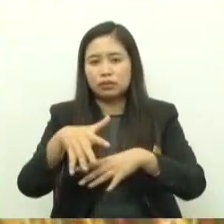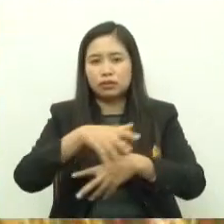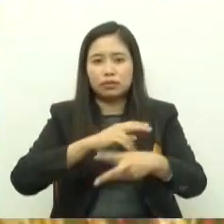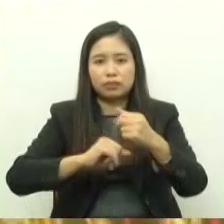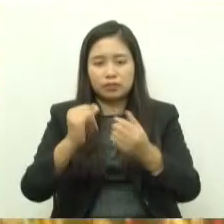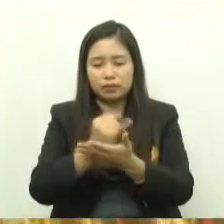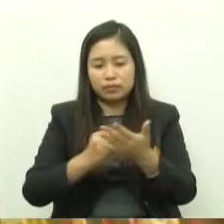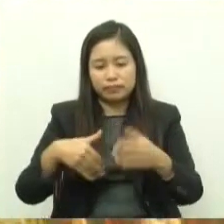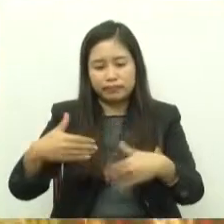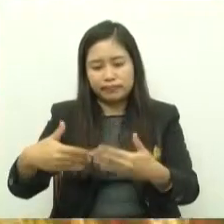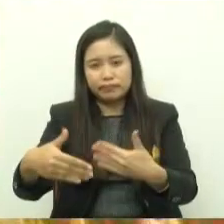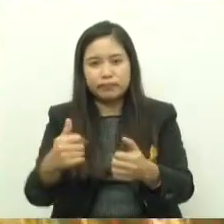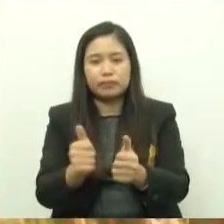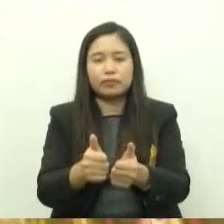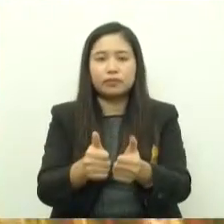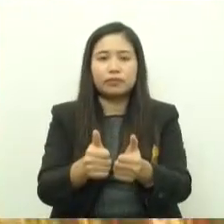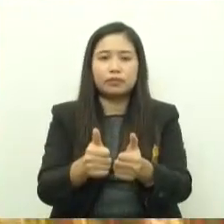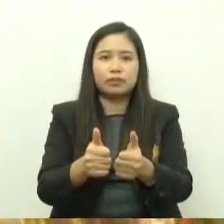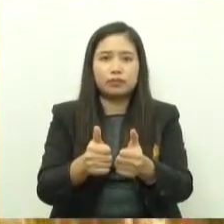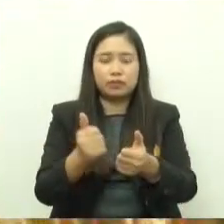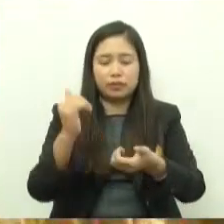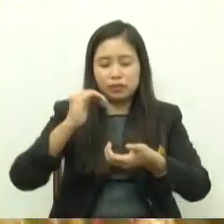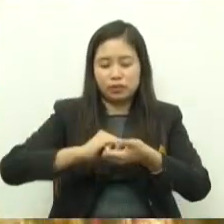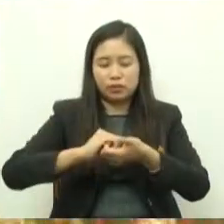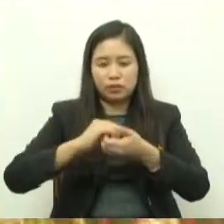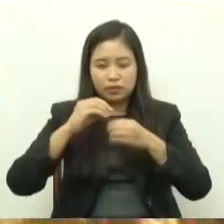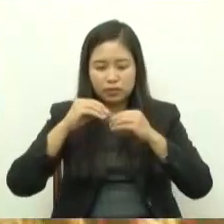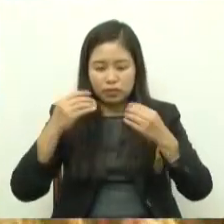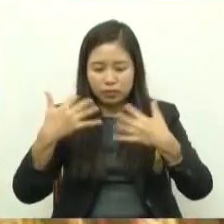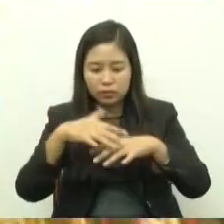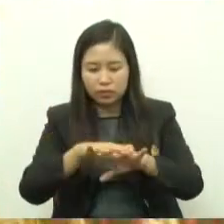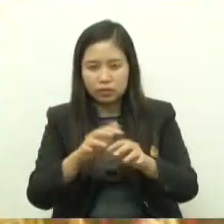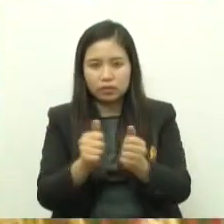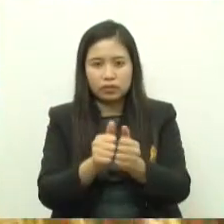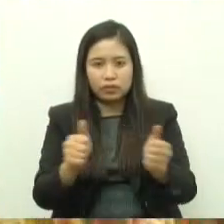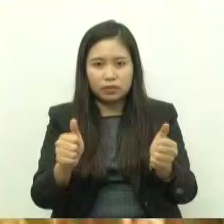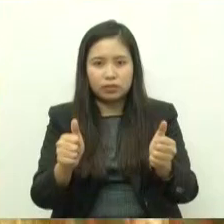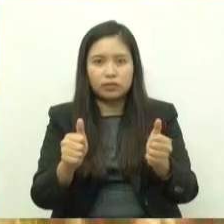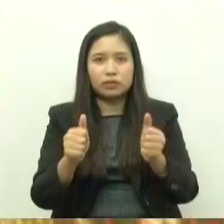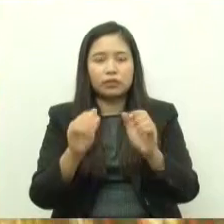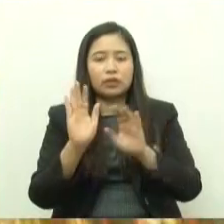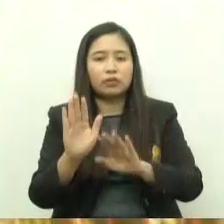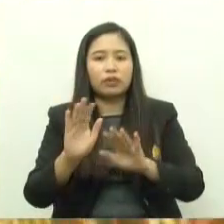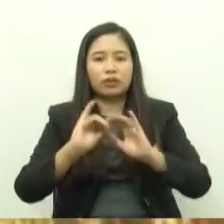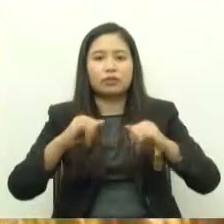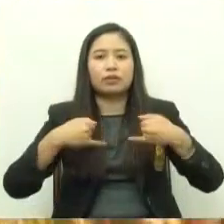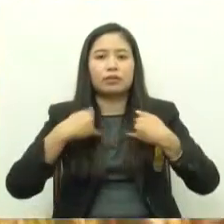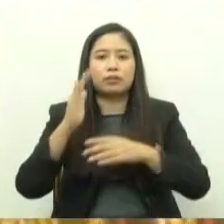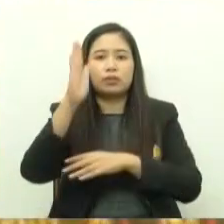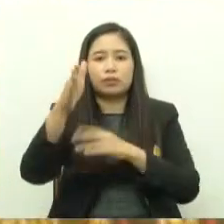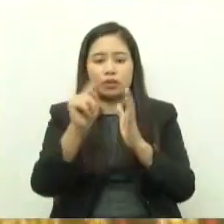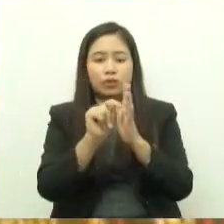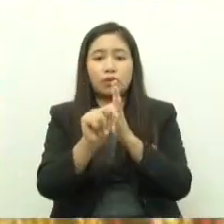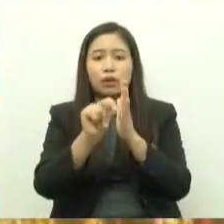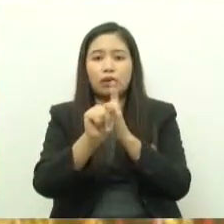ราบรืดนะคะแล้วก็ประสานสัมพันธ์กันแน่มแน่นเป็นอย่างดีก็ฝากถึงเจ้าภาพถัดไปจังหวัดตากนะคะว่าความ